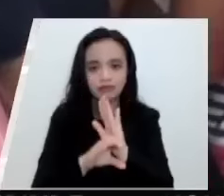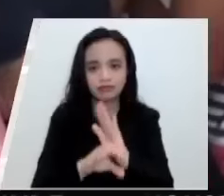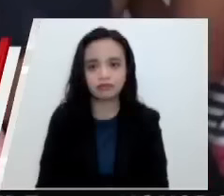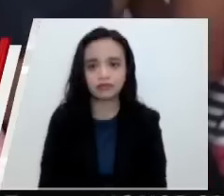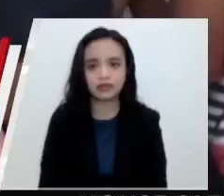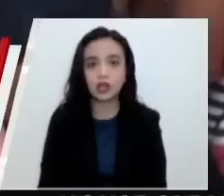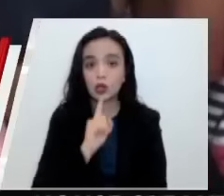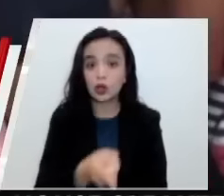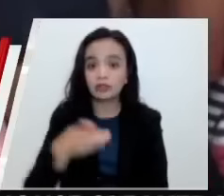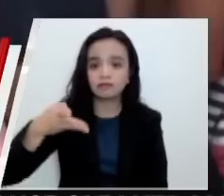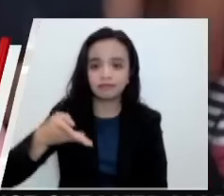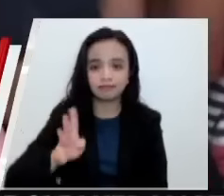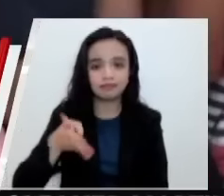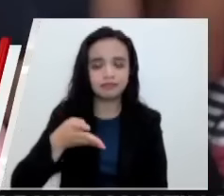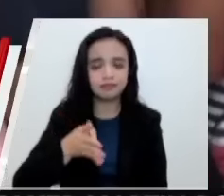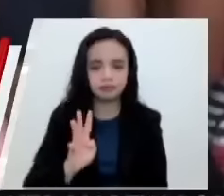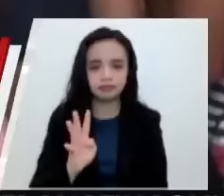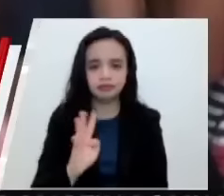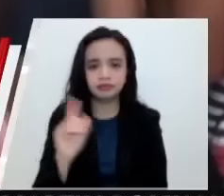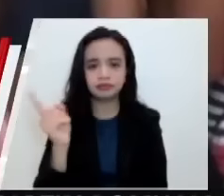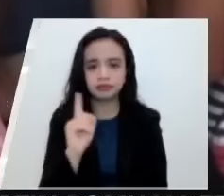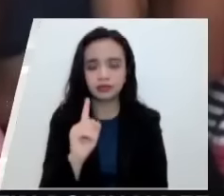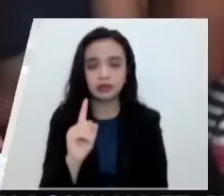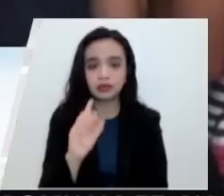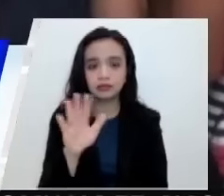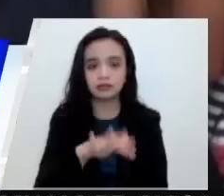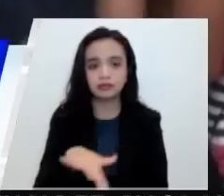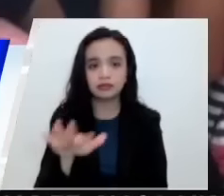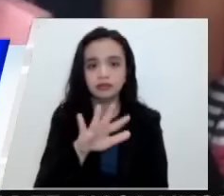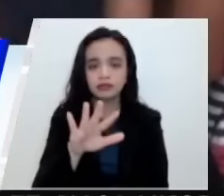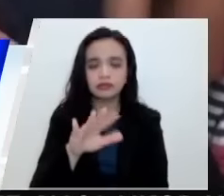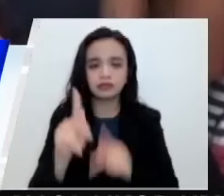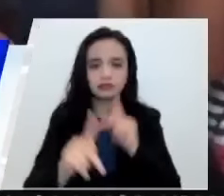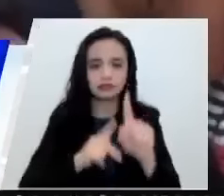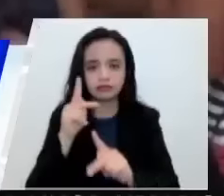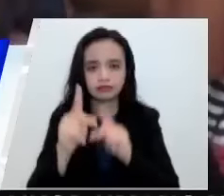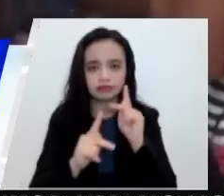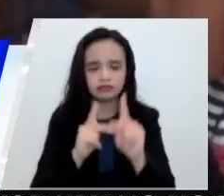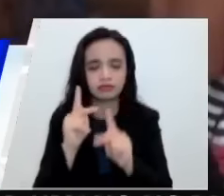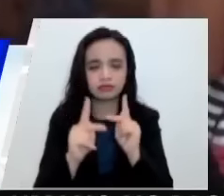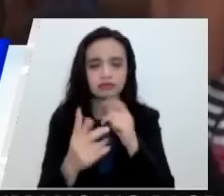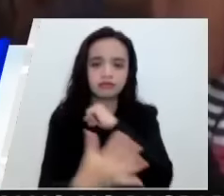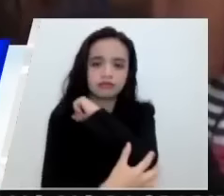the ordinary and the poor Filipinos. It reflects the